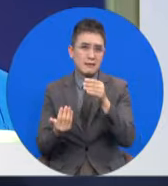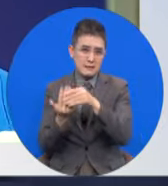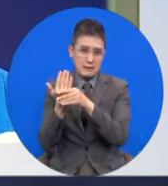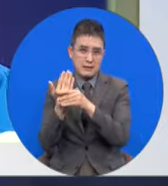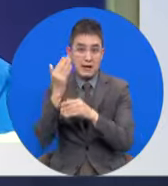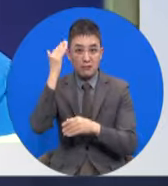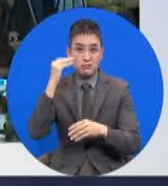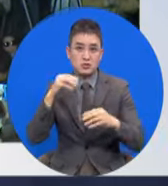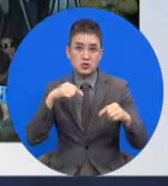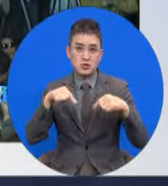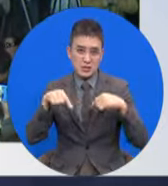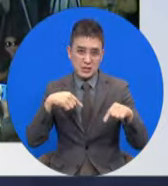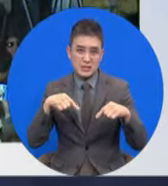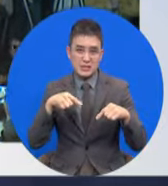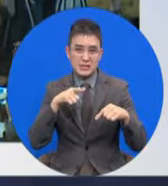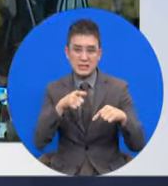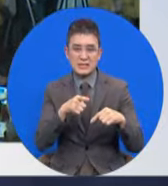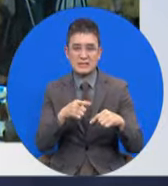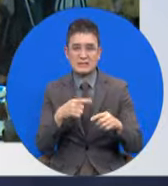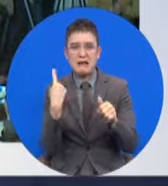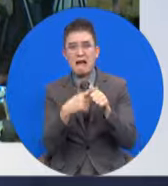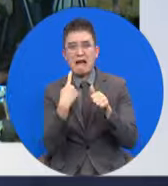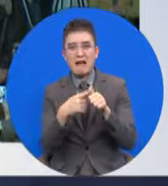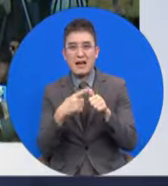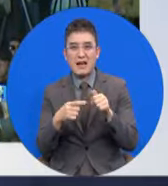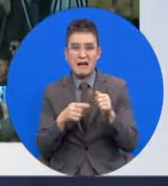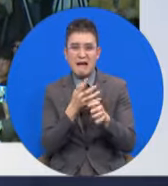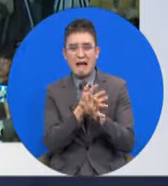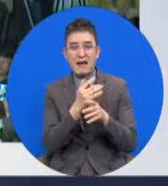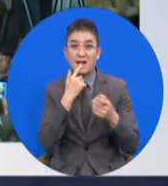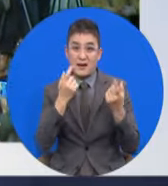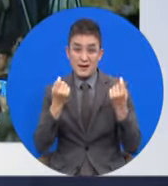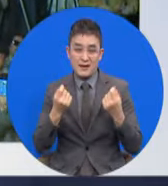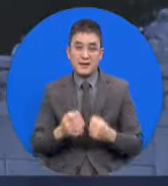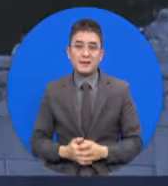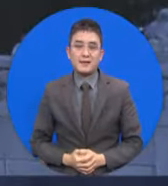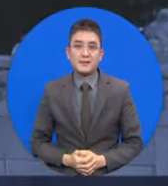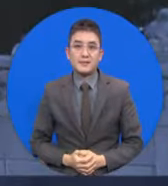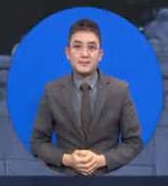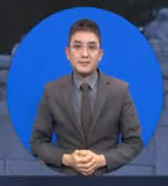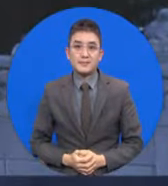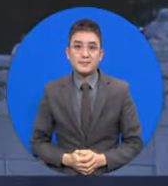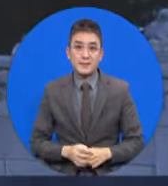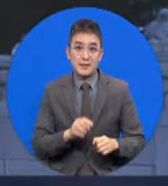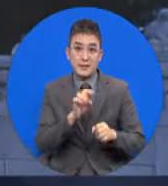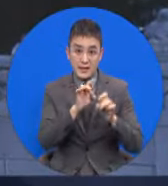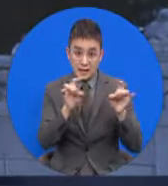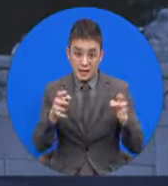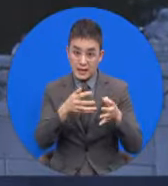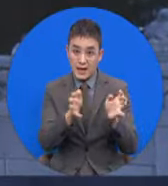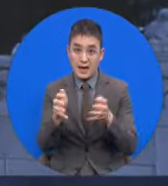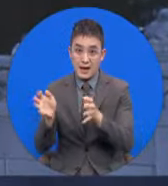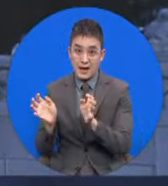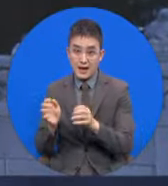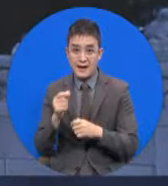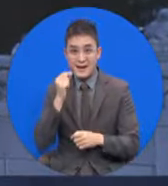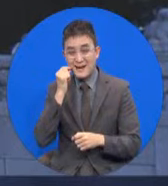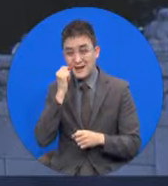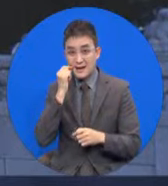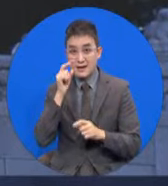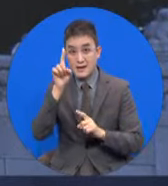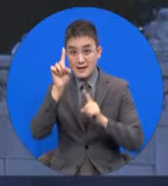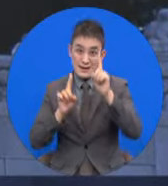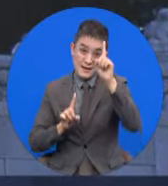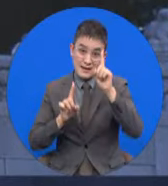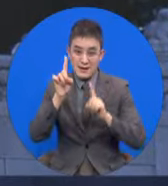한국 정치에 희화화된 그런 측면이 할 수 있겠죠. 예. 자, 그래서 각 당의 지지율 변화는 어떨지 궁금합니다.